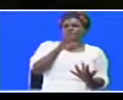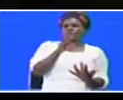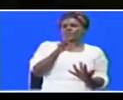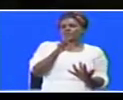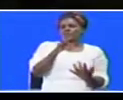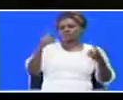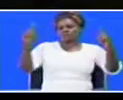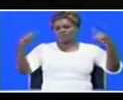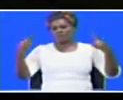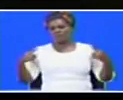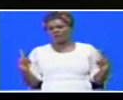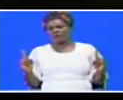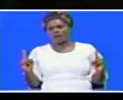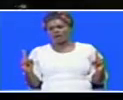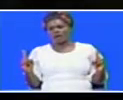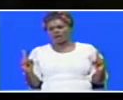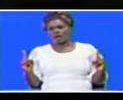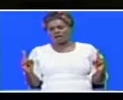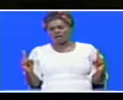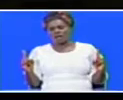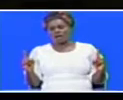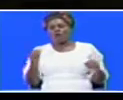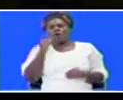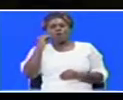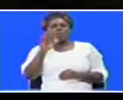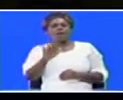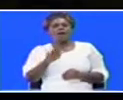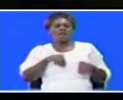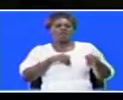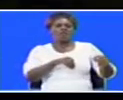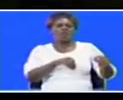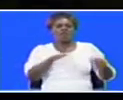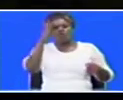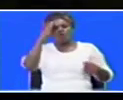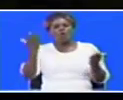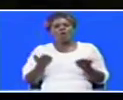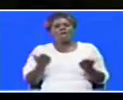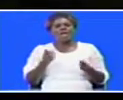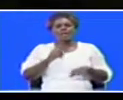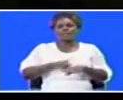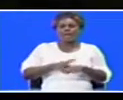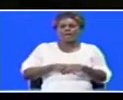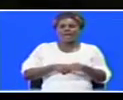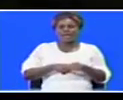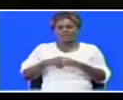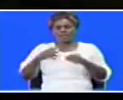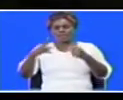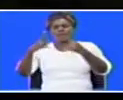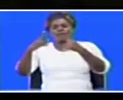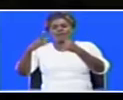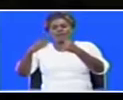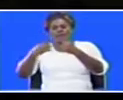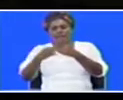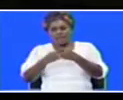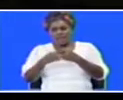na fuadafu nyuma nyumbani kwake, tutakuwa tunafuatilia baadaye tujue atakuwa wapi majira ya saa 3 pengine kati ya taarifa zile.